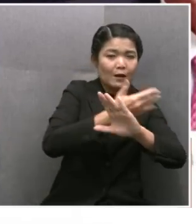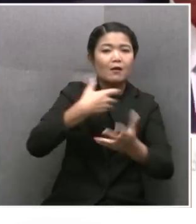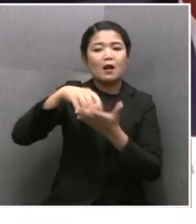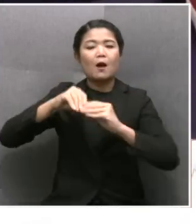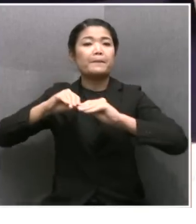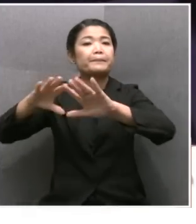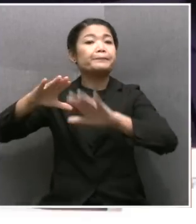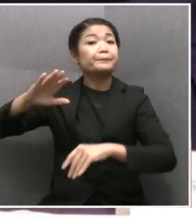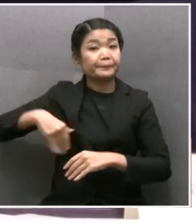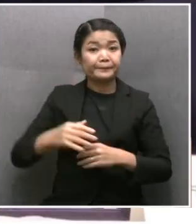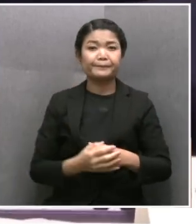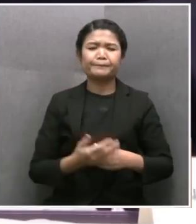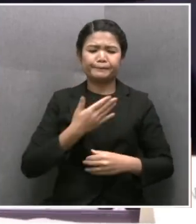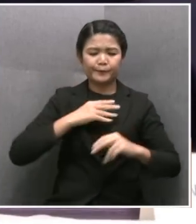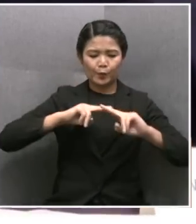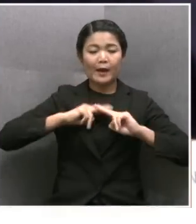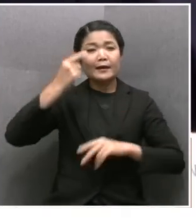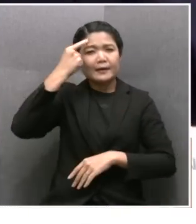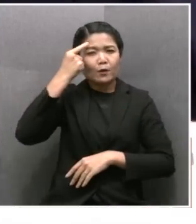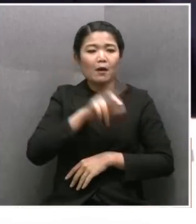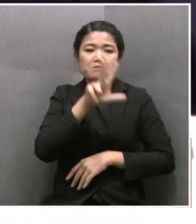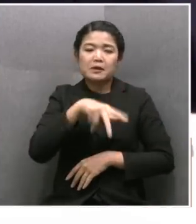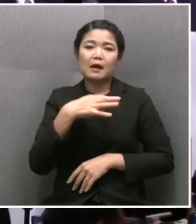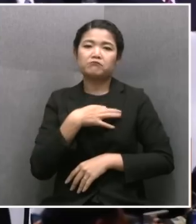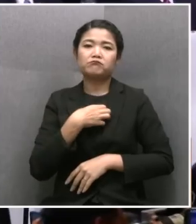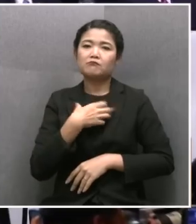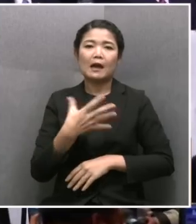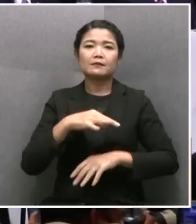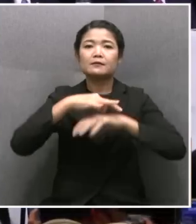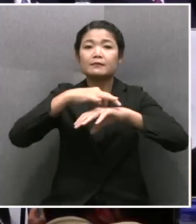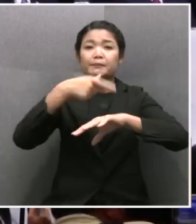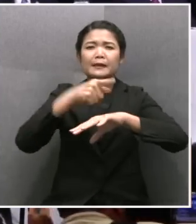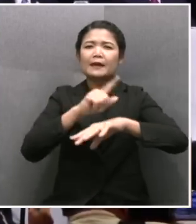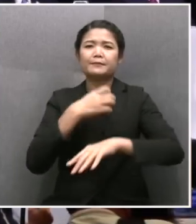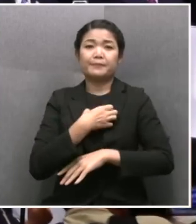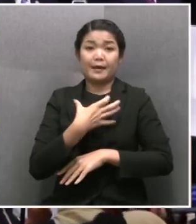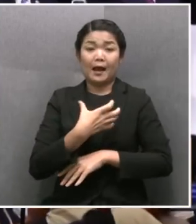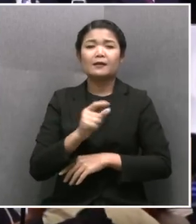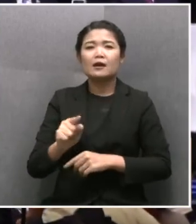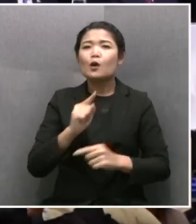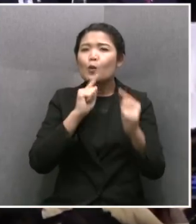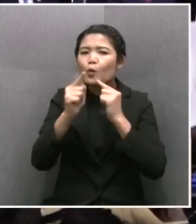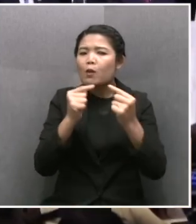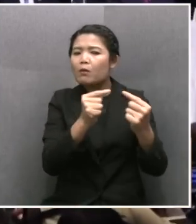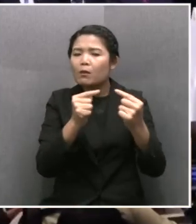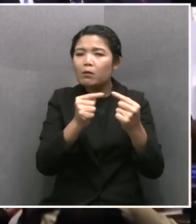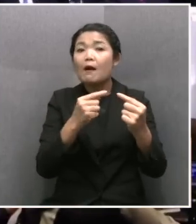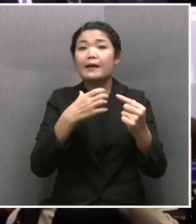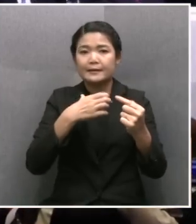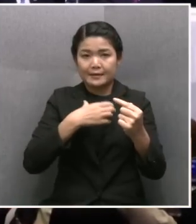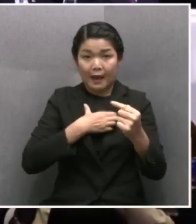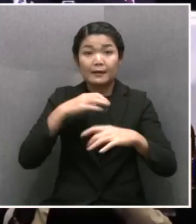นอกส่วนตัวเชื่อว่าพรรคเพื่อไทยไม่ได้อยากได้เก้าอี้ประธานสภาแต่เป็นเกมต่อรองเพื่อให้ได้ที่นั่ง